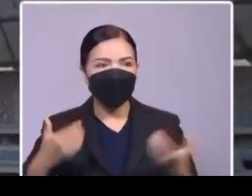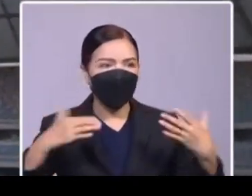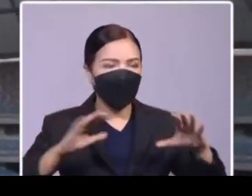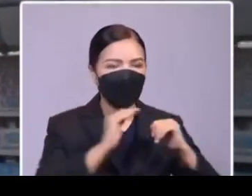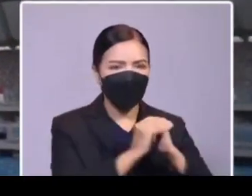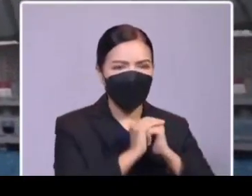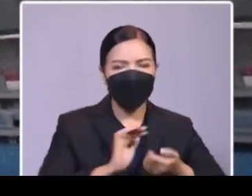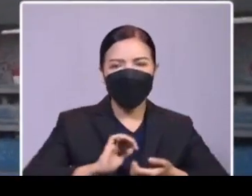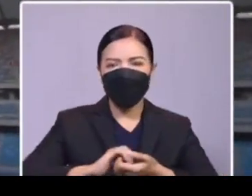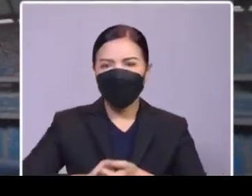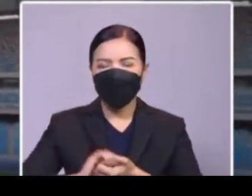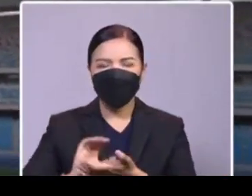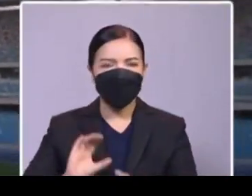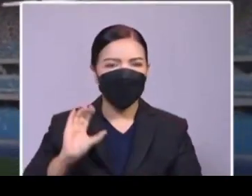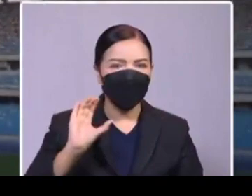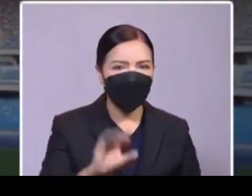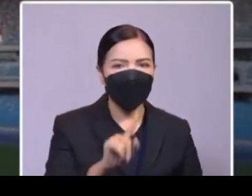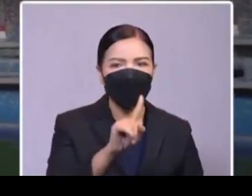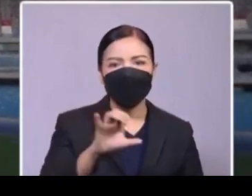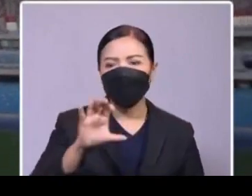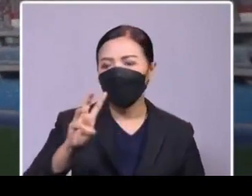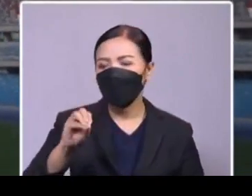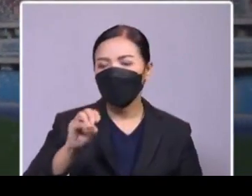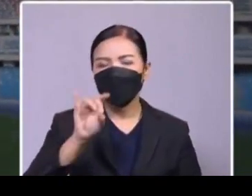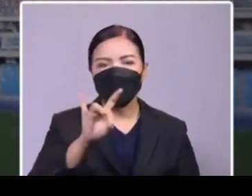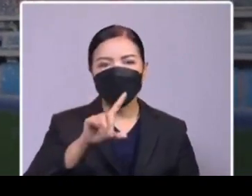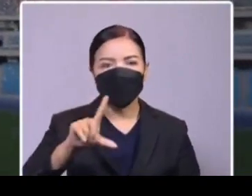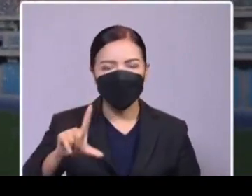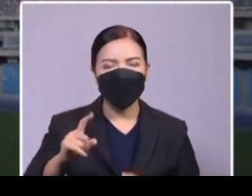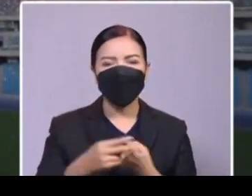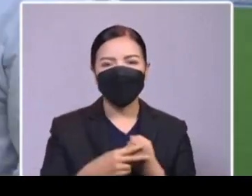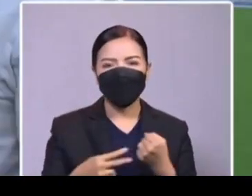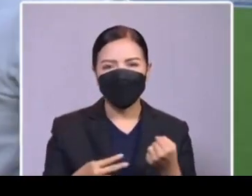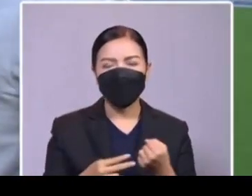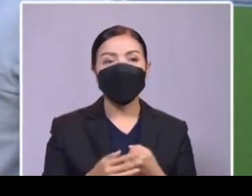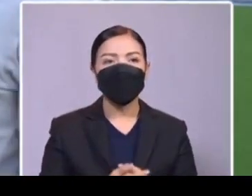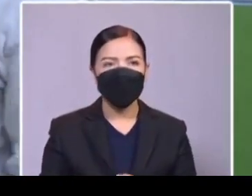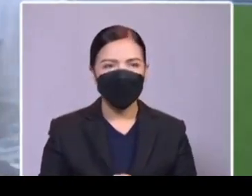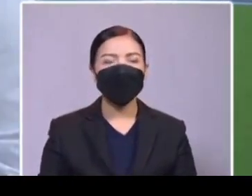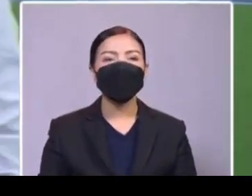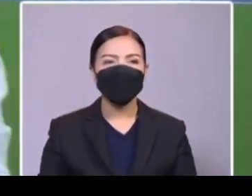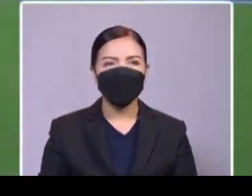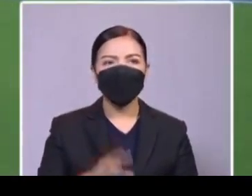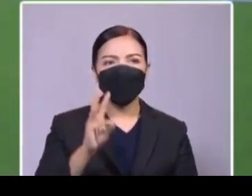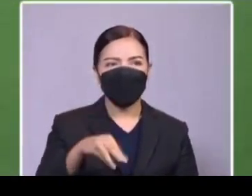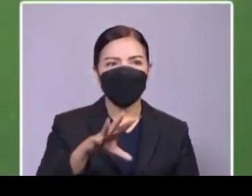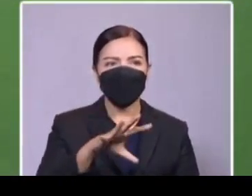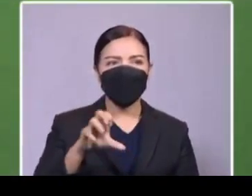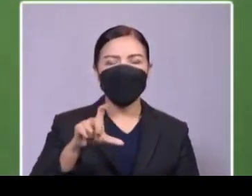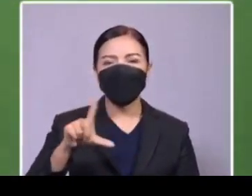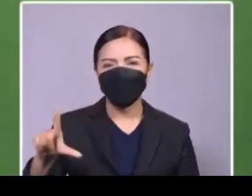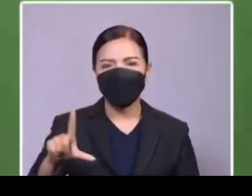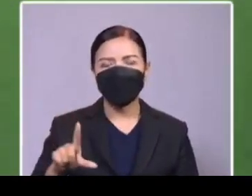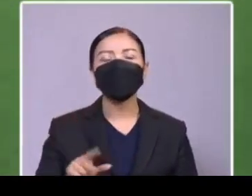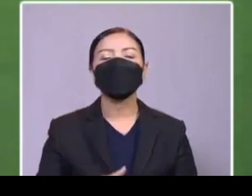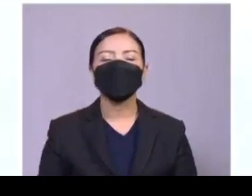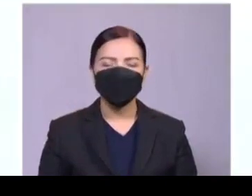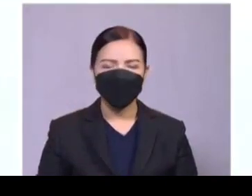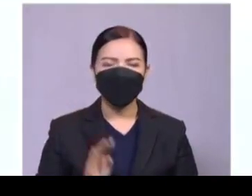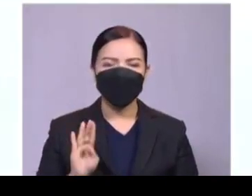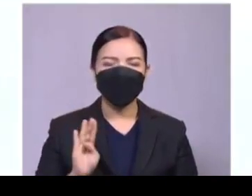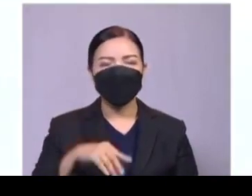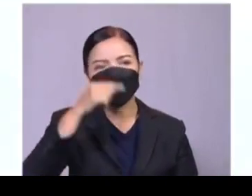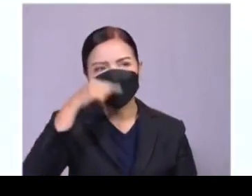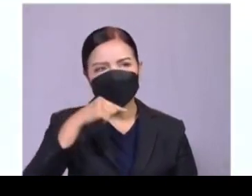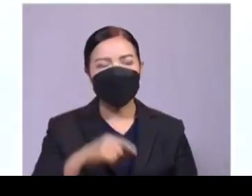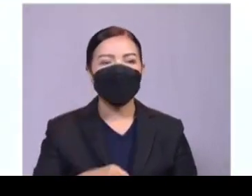จีนด้วยงบประมาณสูงถึง168ล้านเหรียญดอลลาร์สหรัฐหรือเกือบประมาณ 6,500 ล้านบาทสำหรับโครง